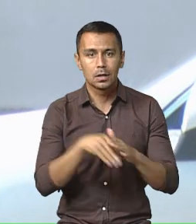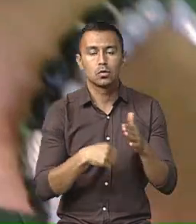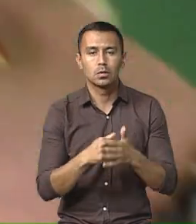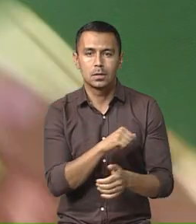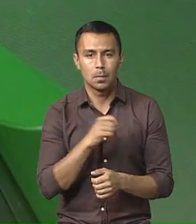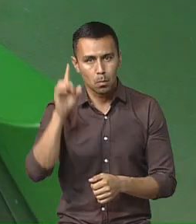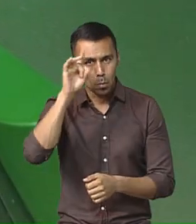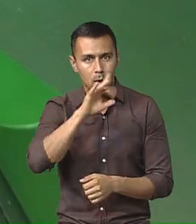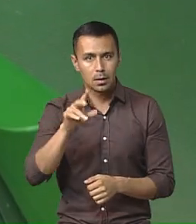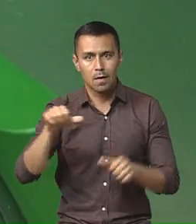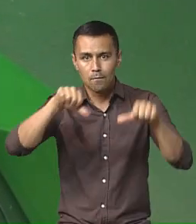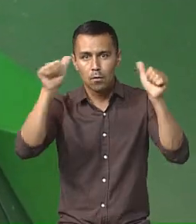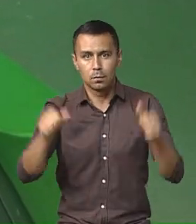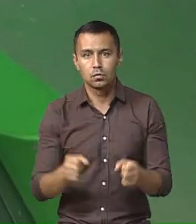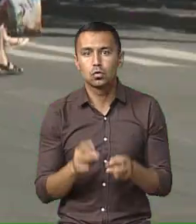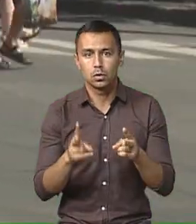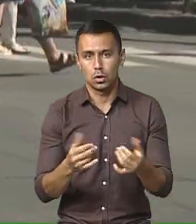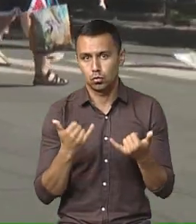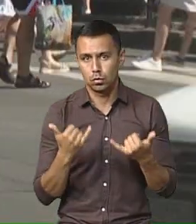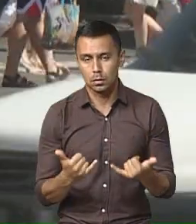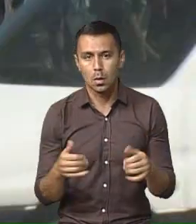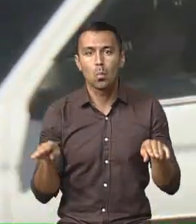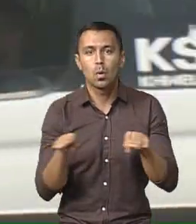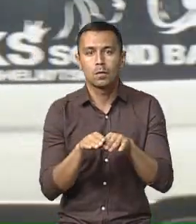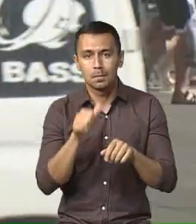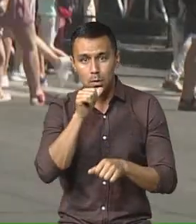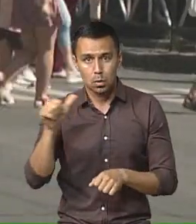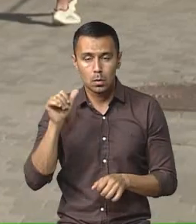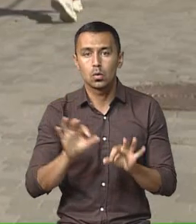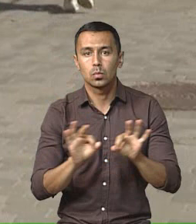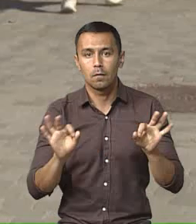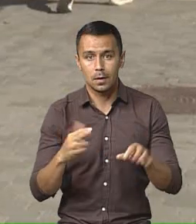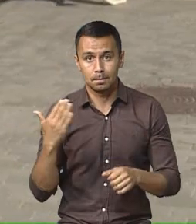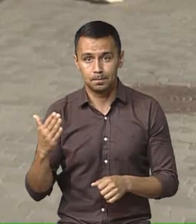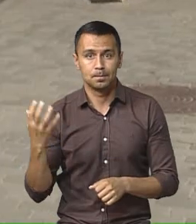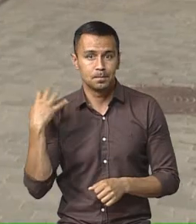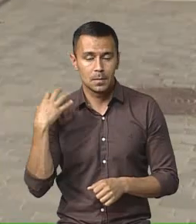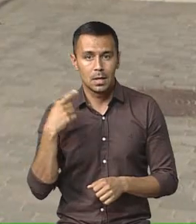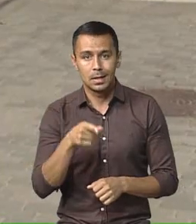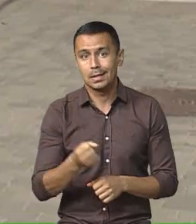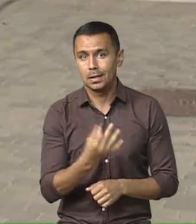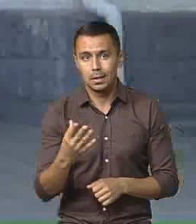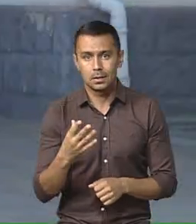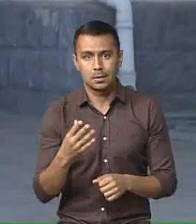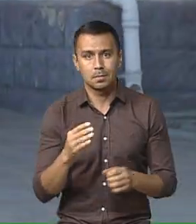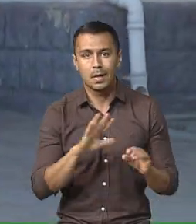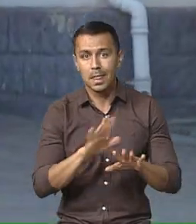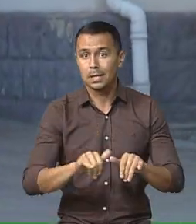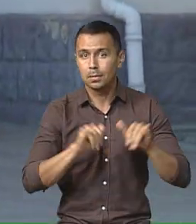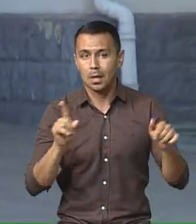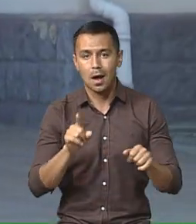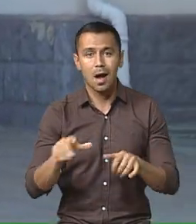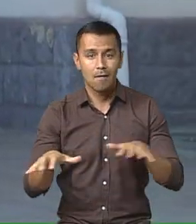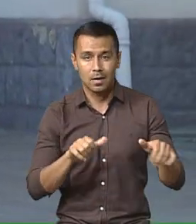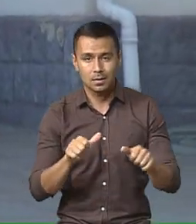самих популярних видів злочинів сучасності. Порівняно з минулим роком, розповіла Інна Глега, їх кількість не збільшилася та